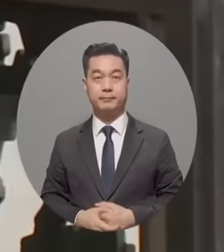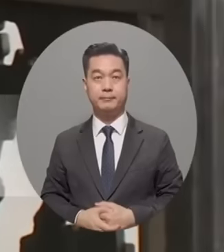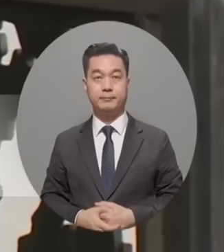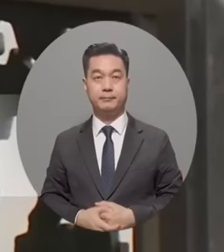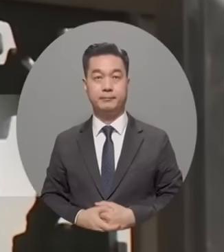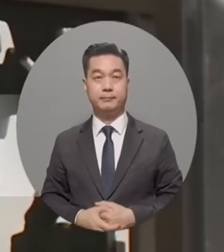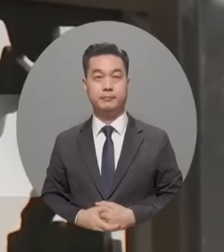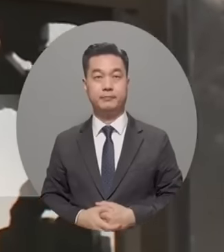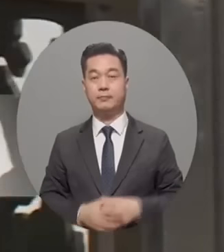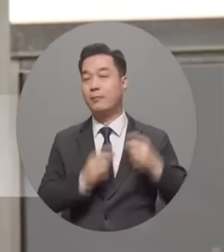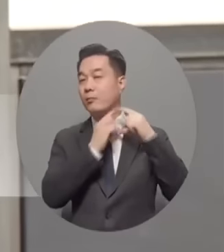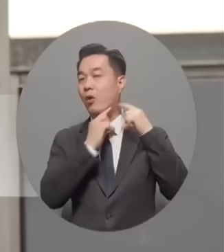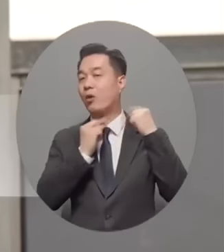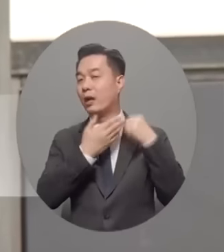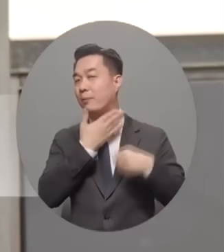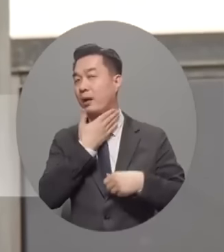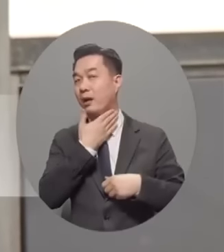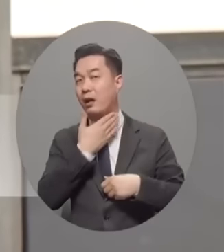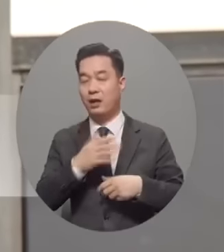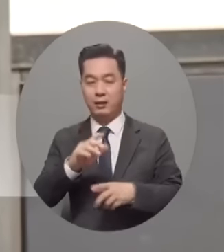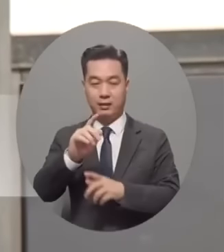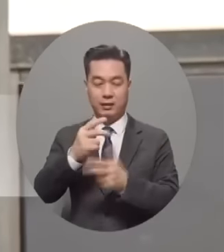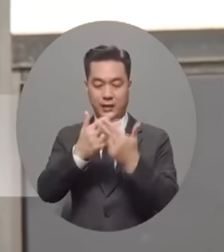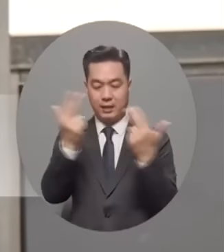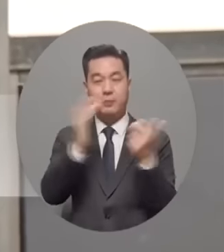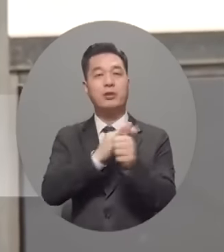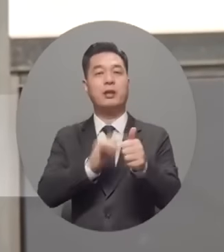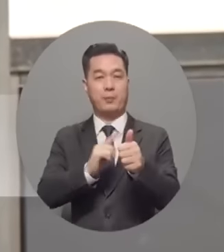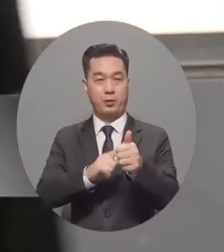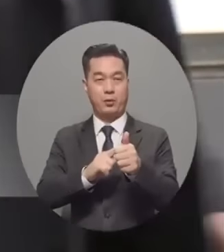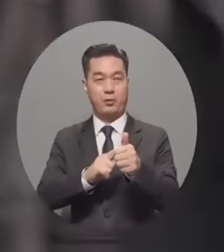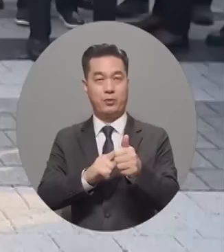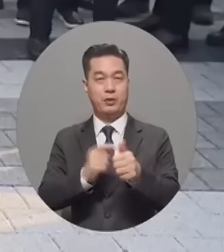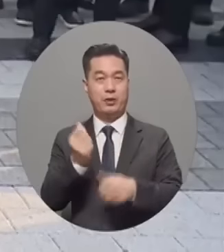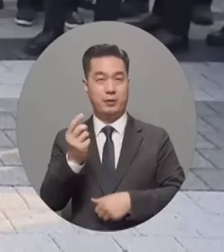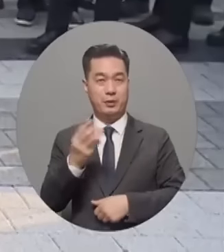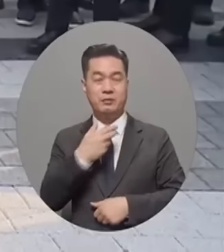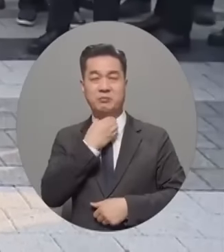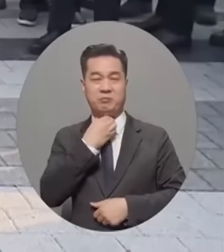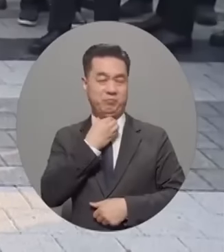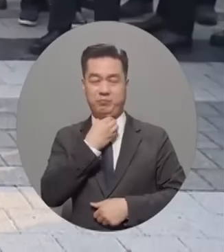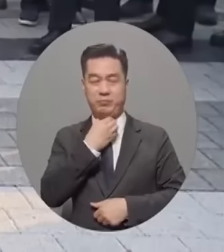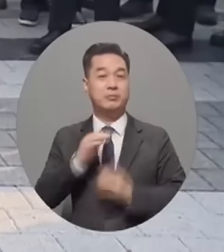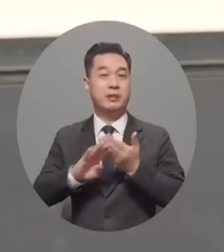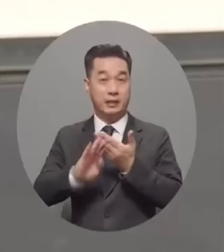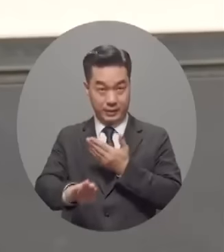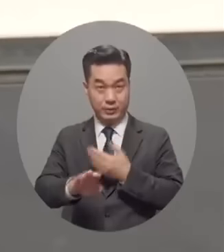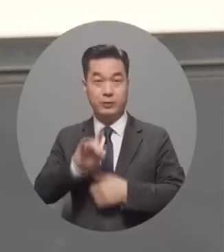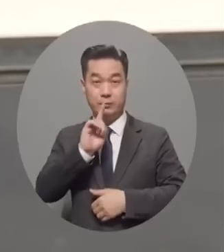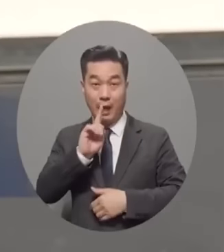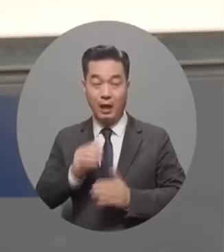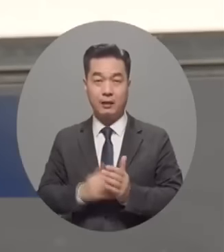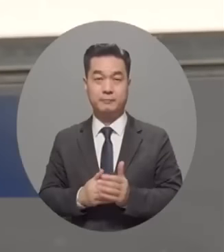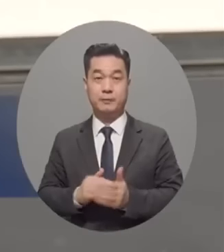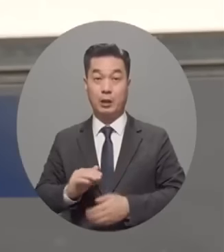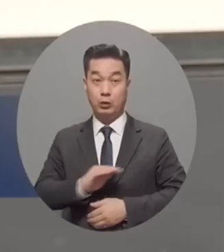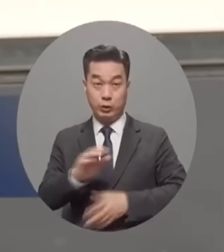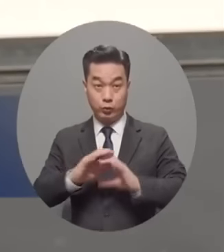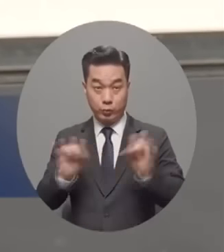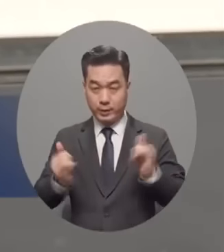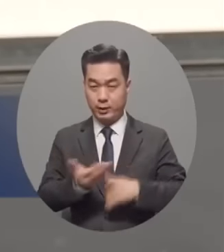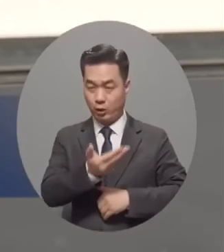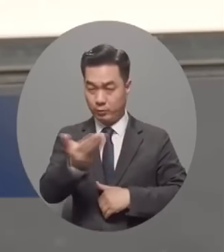목에 밴드를 붙인 채 병원을 나선 이재명 대표는 서너 차례 목청을 가다듬은 뒤 입을 열었습니다. 우리 국민